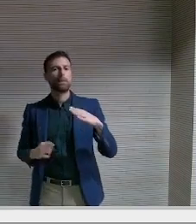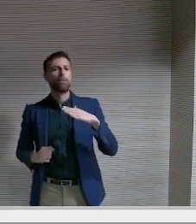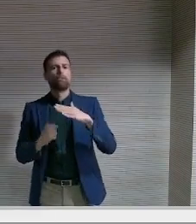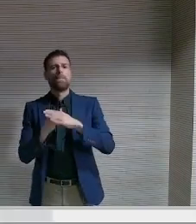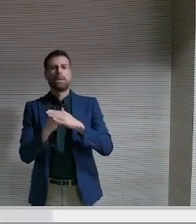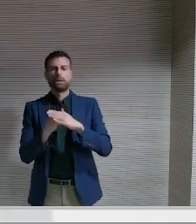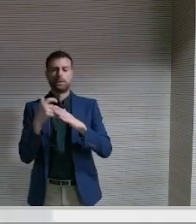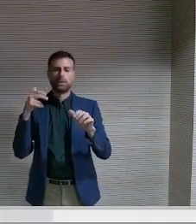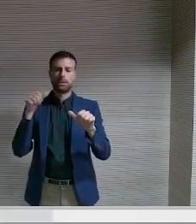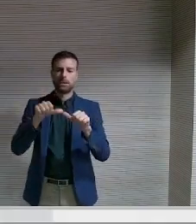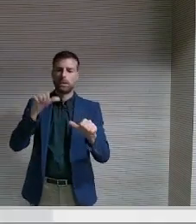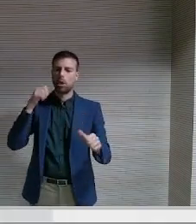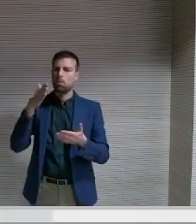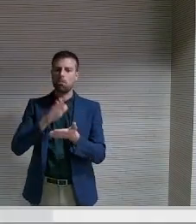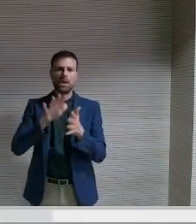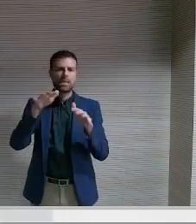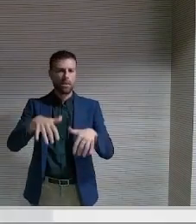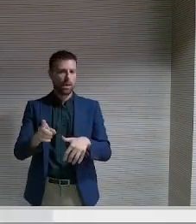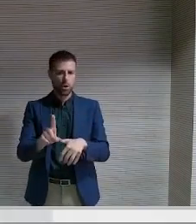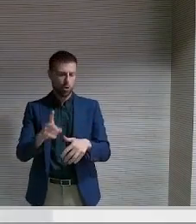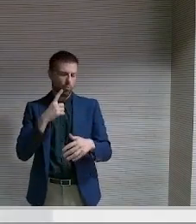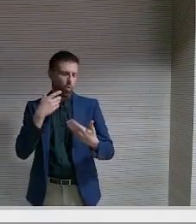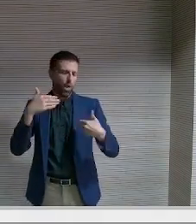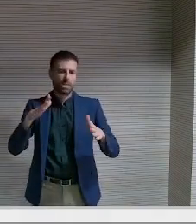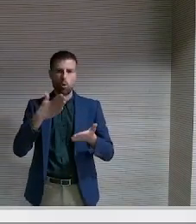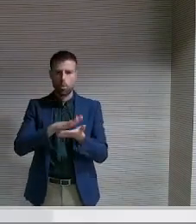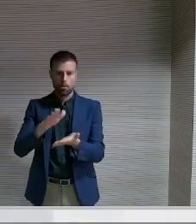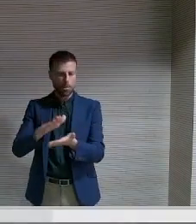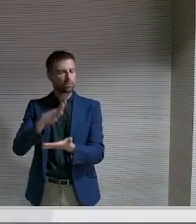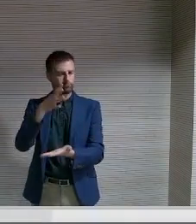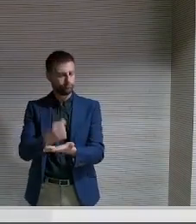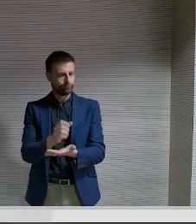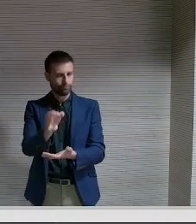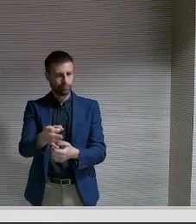sinó qualsevol mes, efectivament.